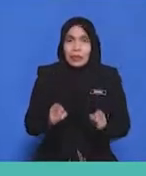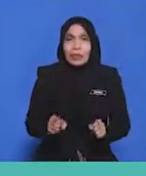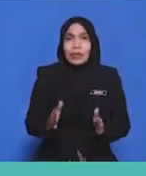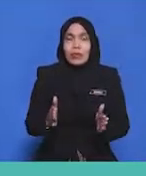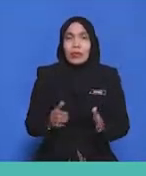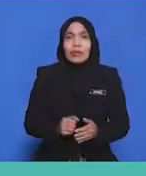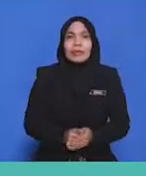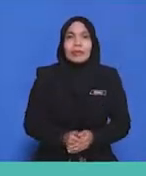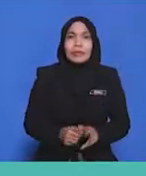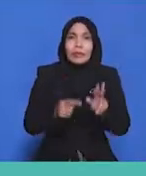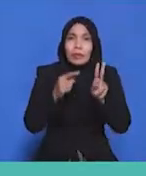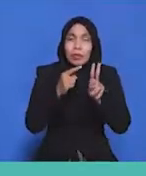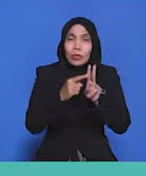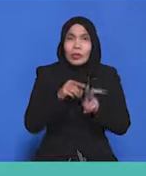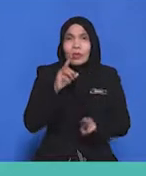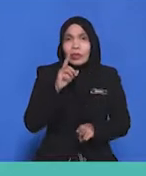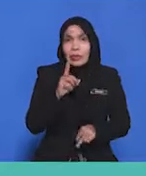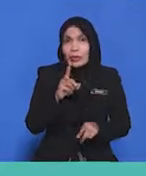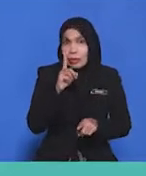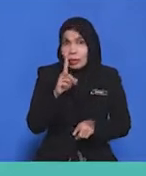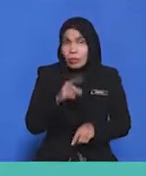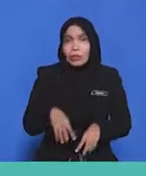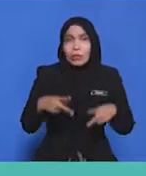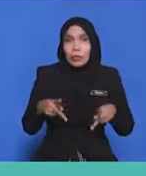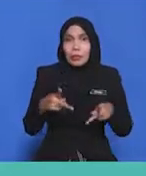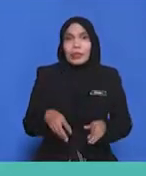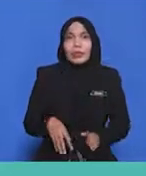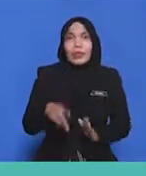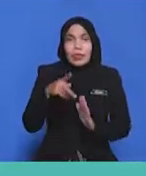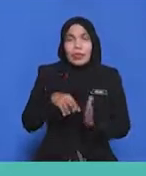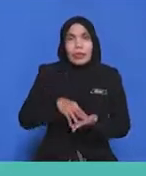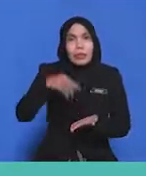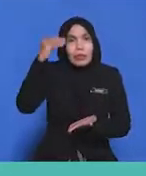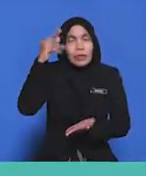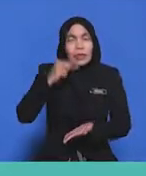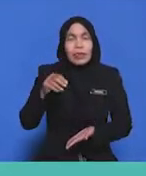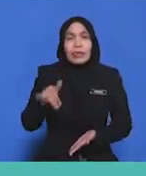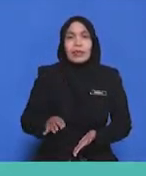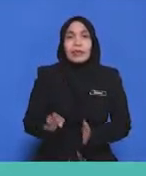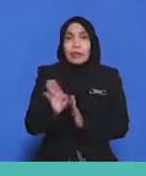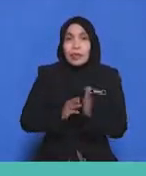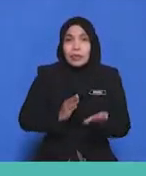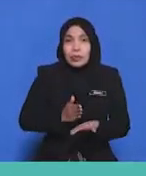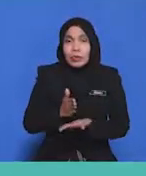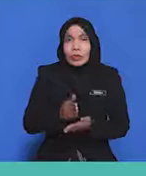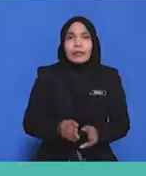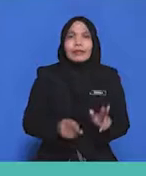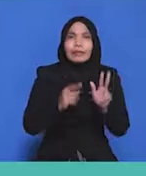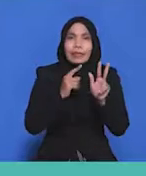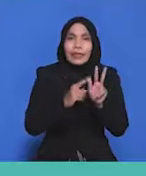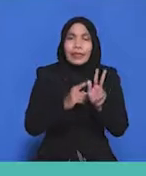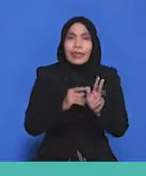kedua, satu proses pembelajaran yang berterusan. Bermula